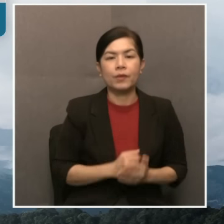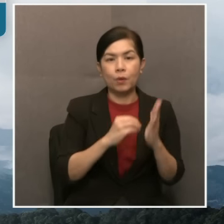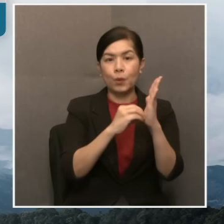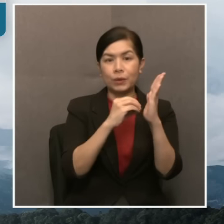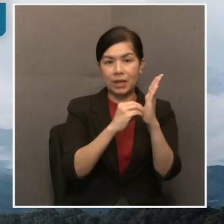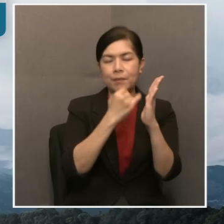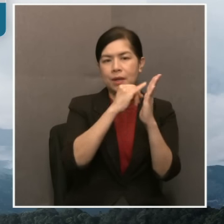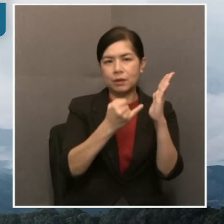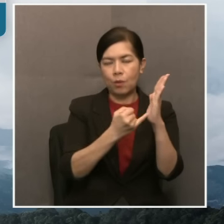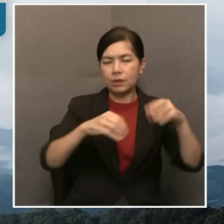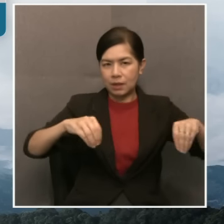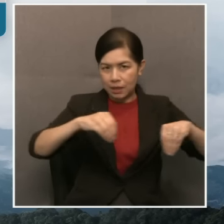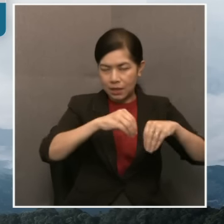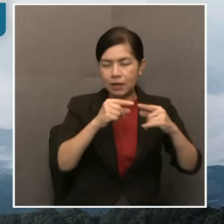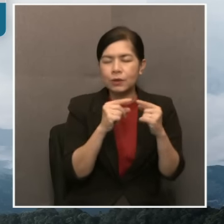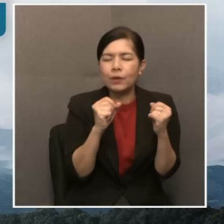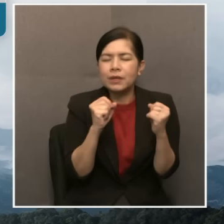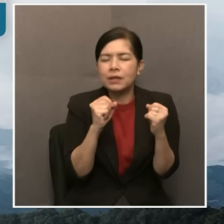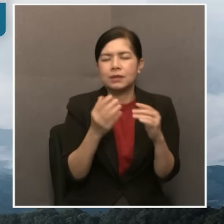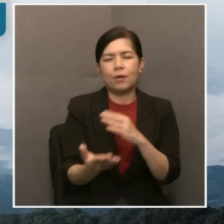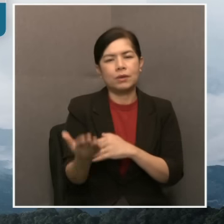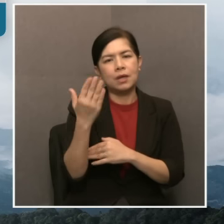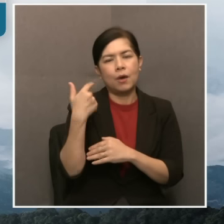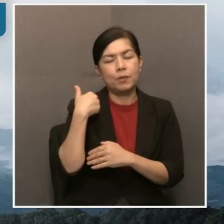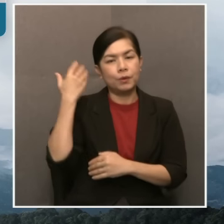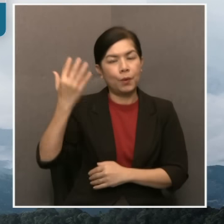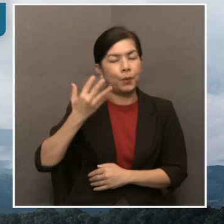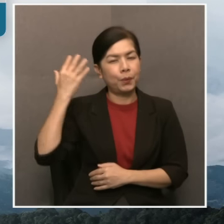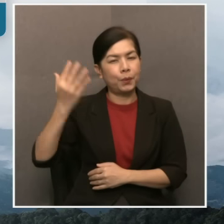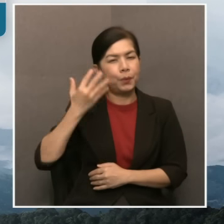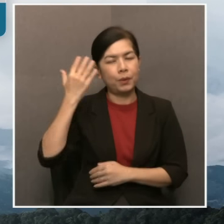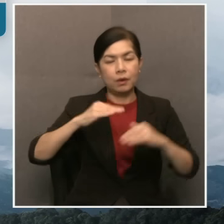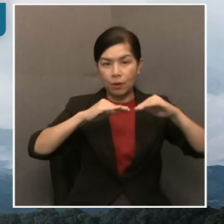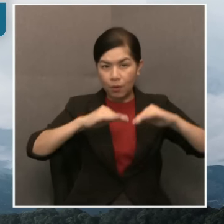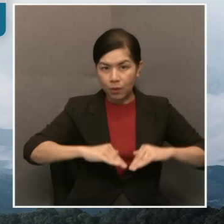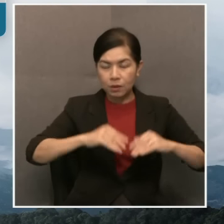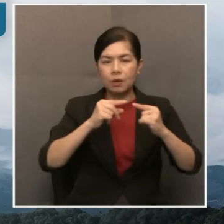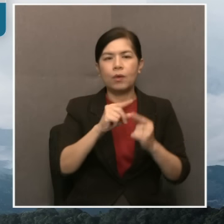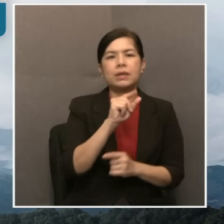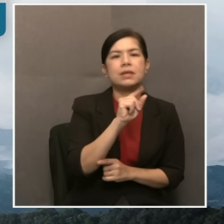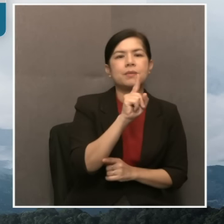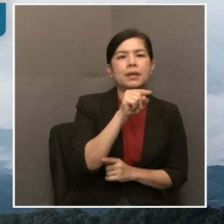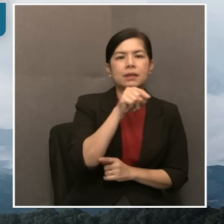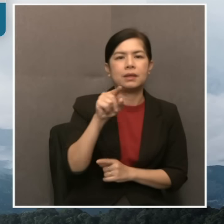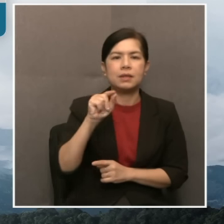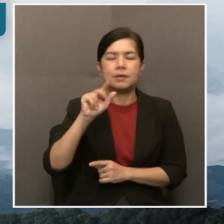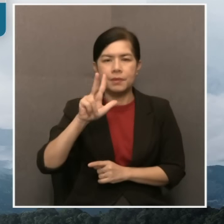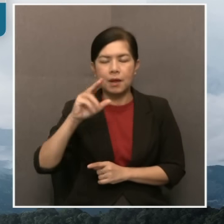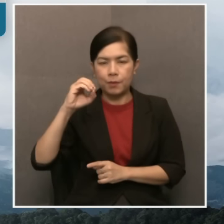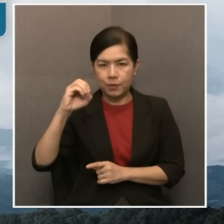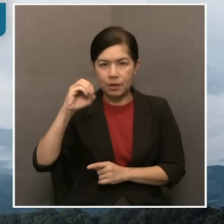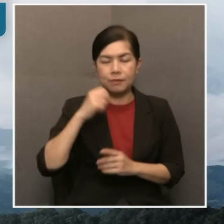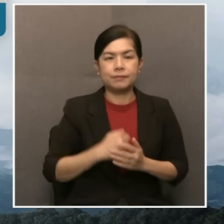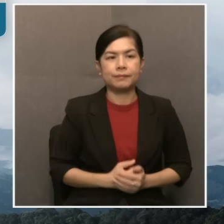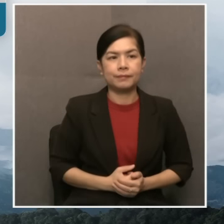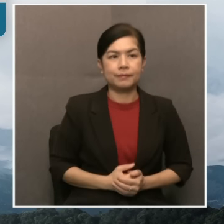หานครปริมณฑลอากาศเย็นในตอนเช้ามีลมแรงอุณหภูมิต่ำสุด 21-23 องศาเซลเซีย